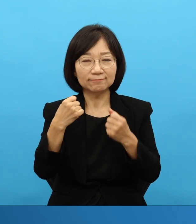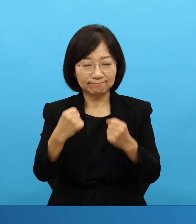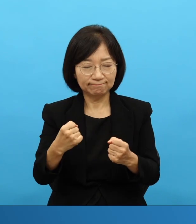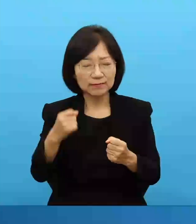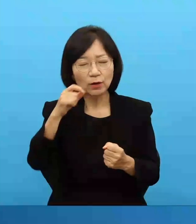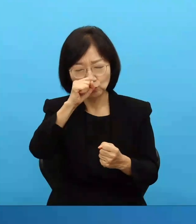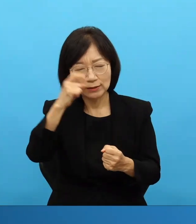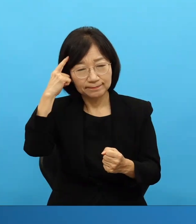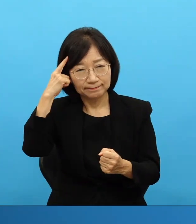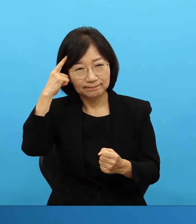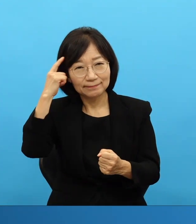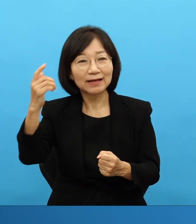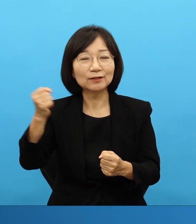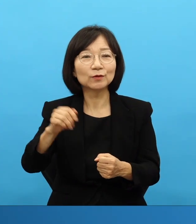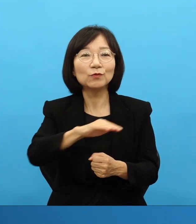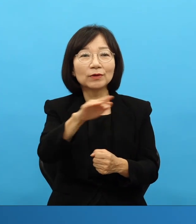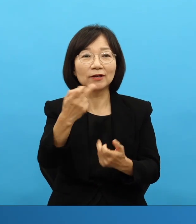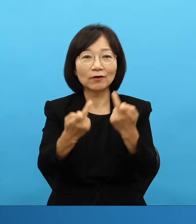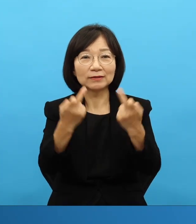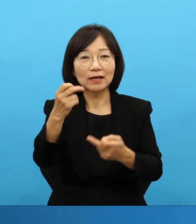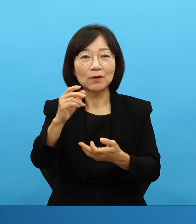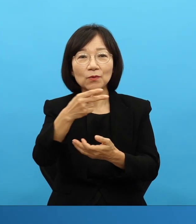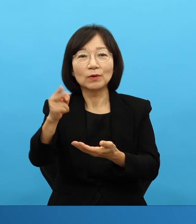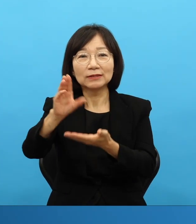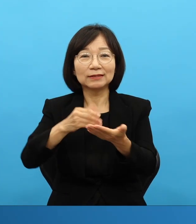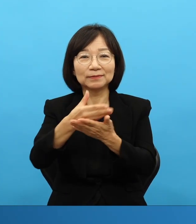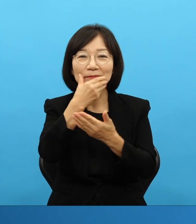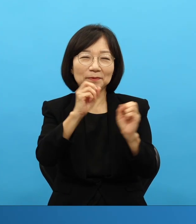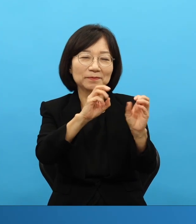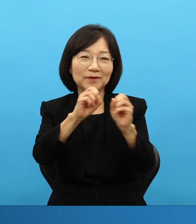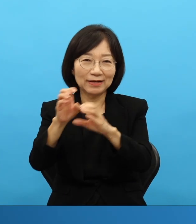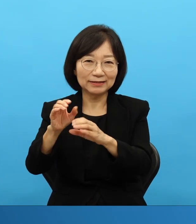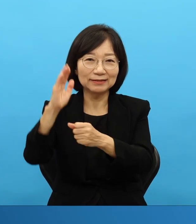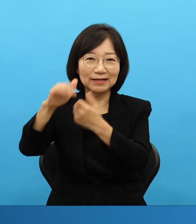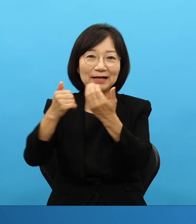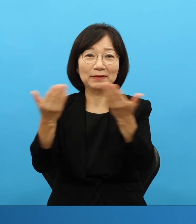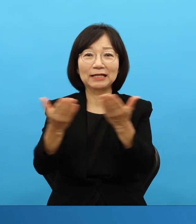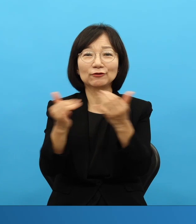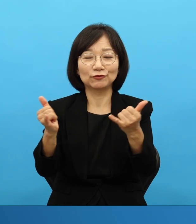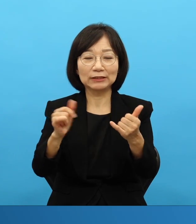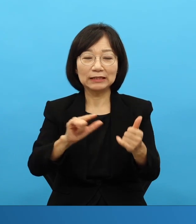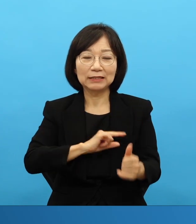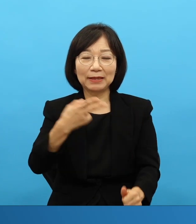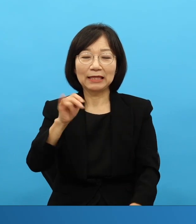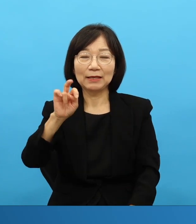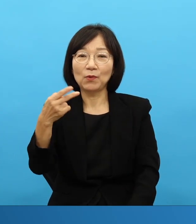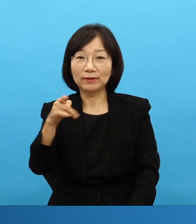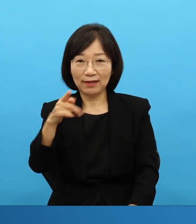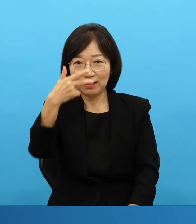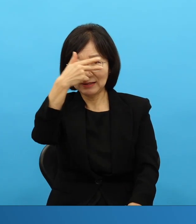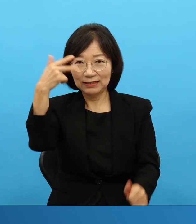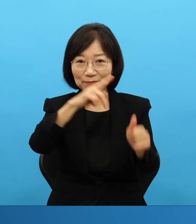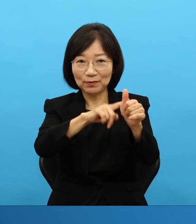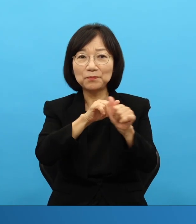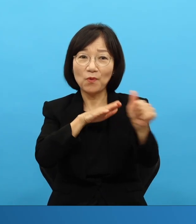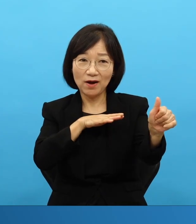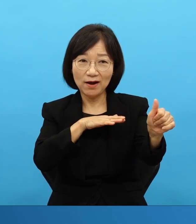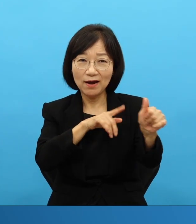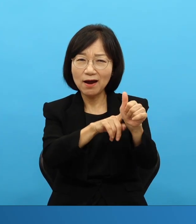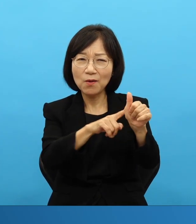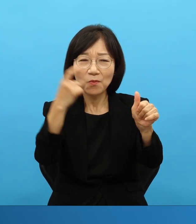얻고 사람 살리는 자가 되게 하여 주시옵소서. Help us to enjoy the word, prayer, and breathing comfortably every day so that we can gain health and strength